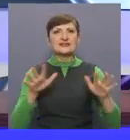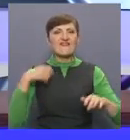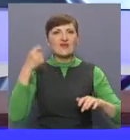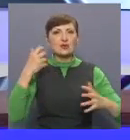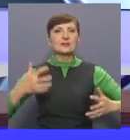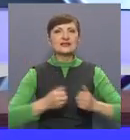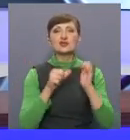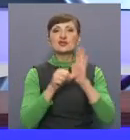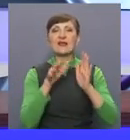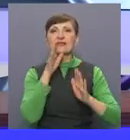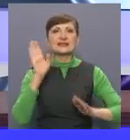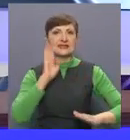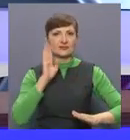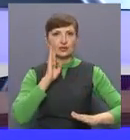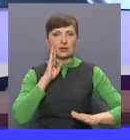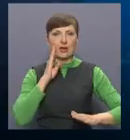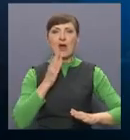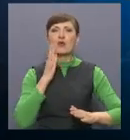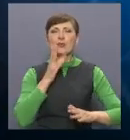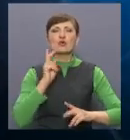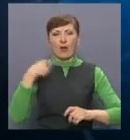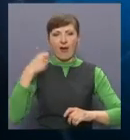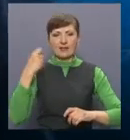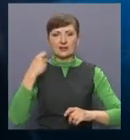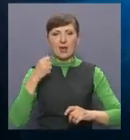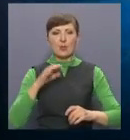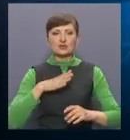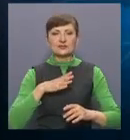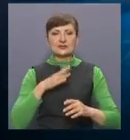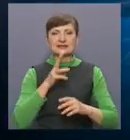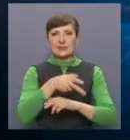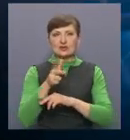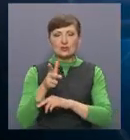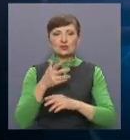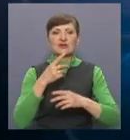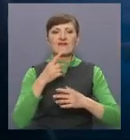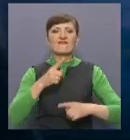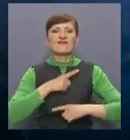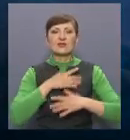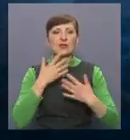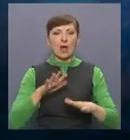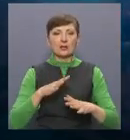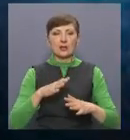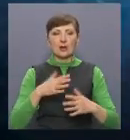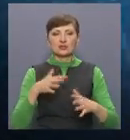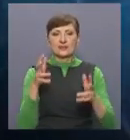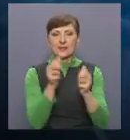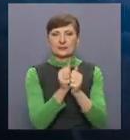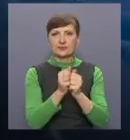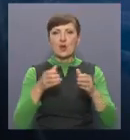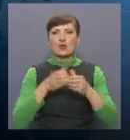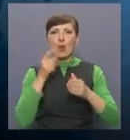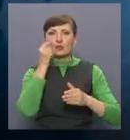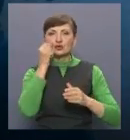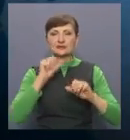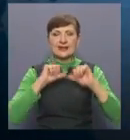спасения 6-летней девочки. На этих любительских кадрах, по всей видимости, запечатлен финальный этап, так сказать, операции. Группа мужчин